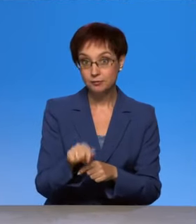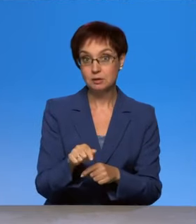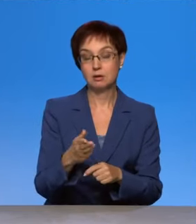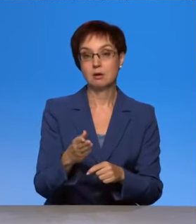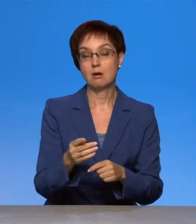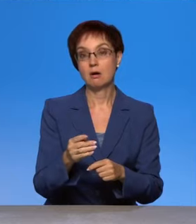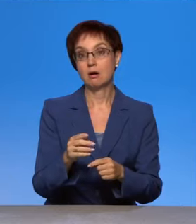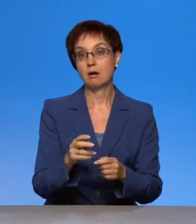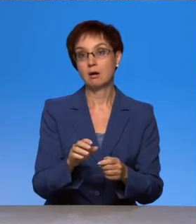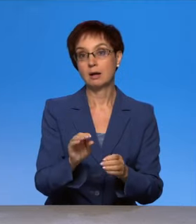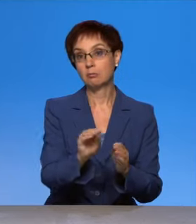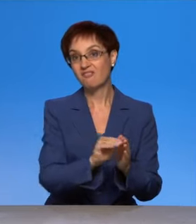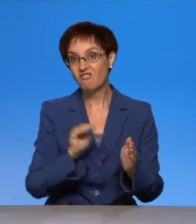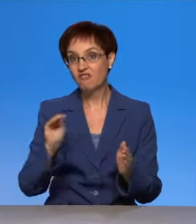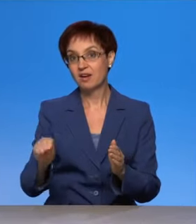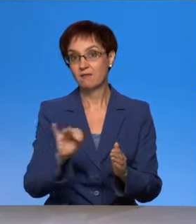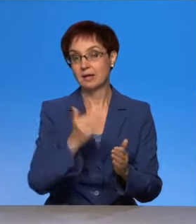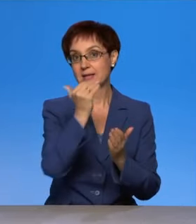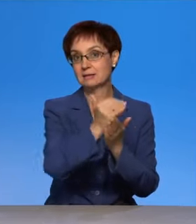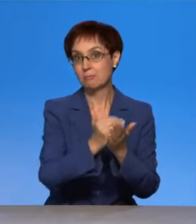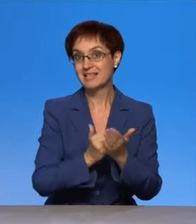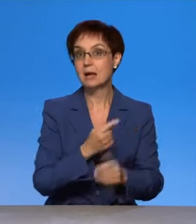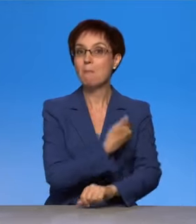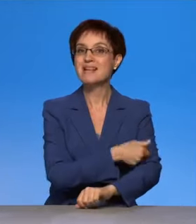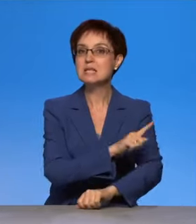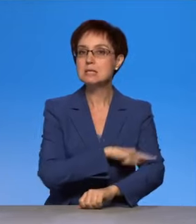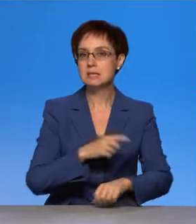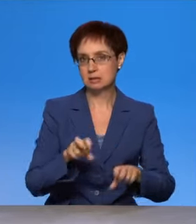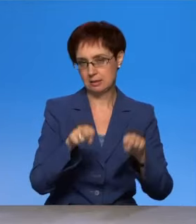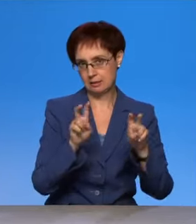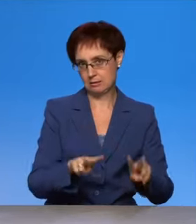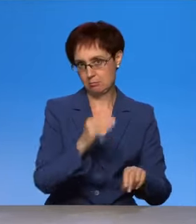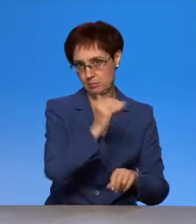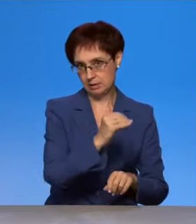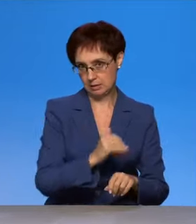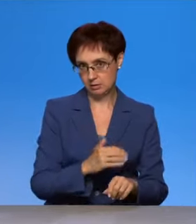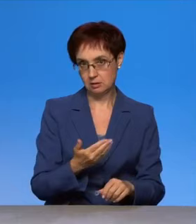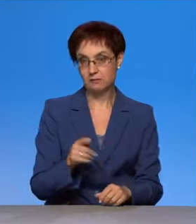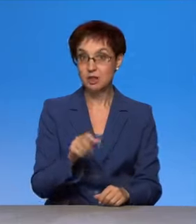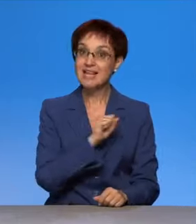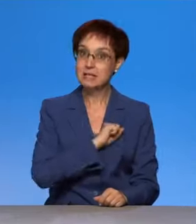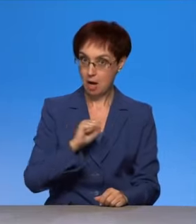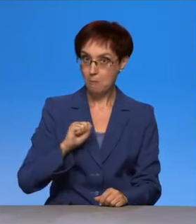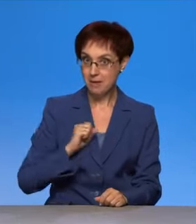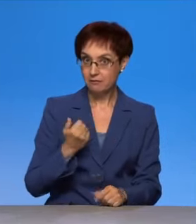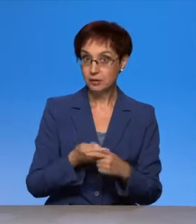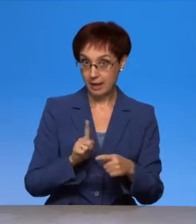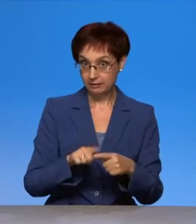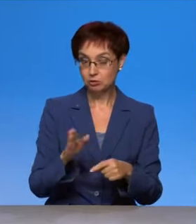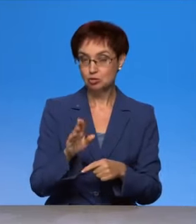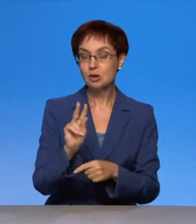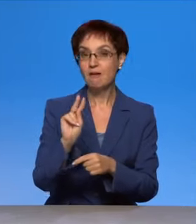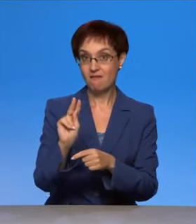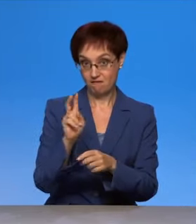это противоречит лингвистике, так сказать, вот. Потому что терапевт — это все-таки врач. Терапия — это излечение.